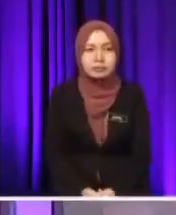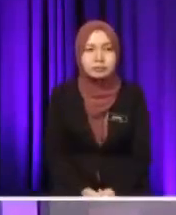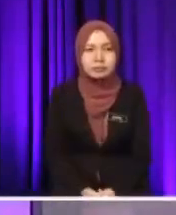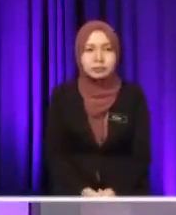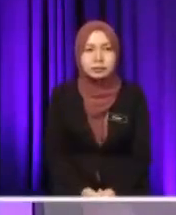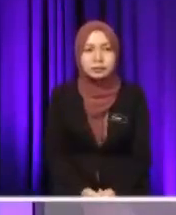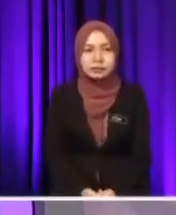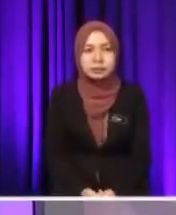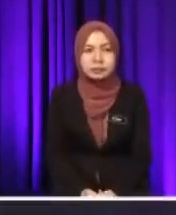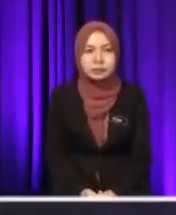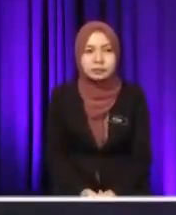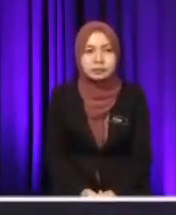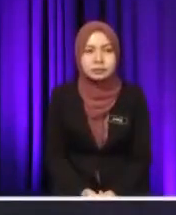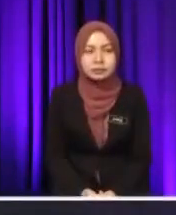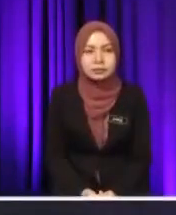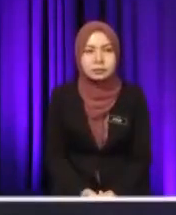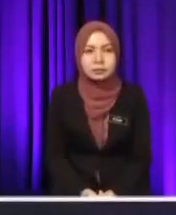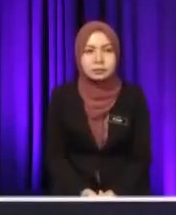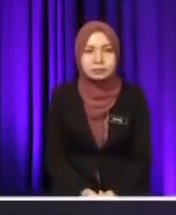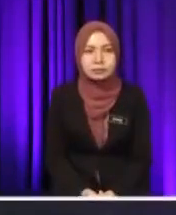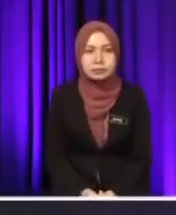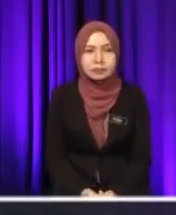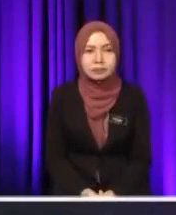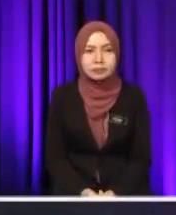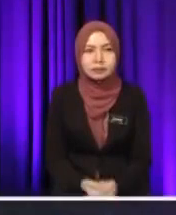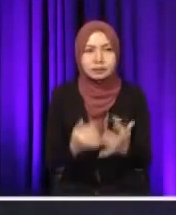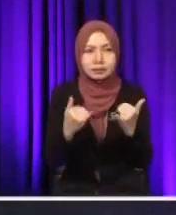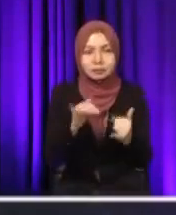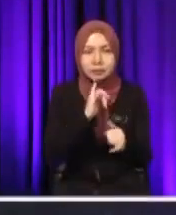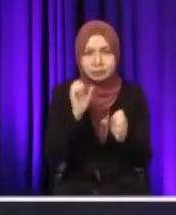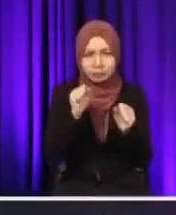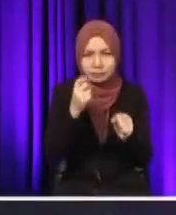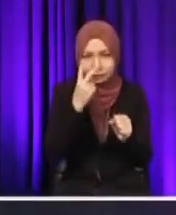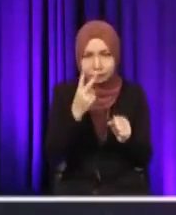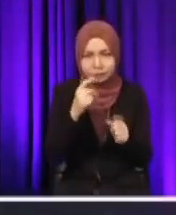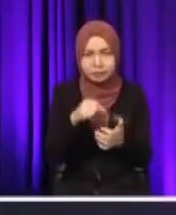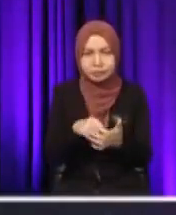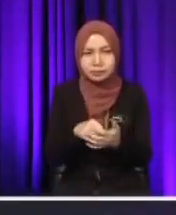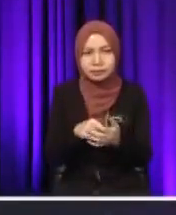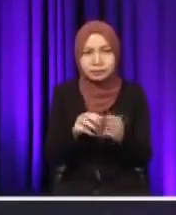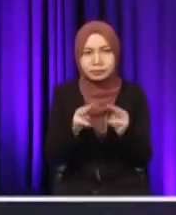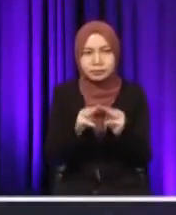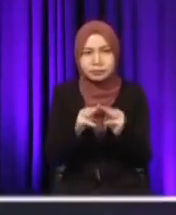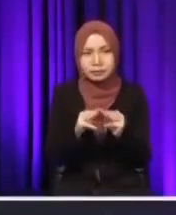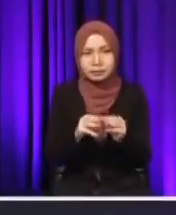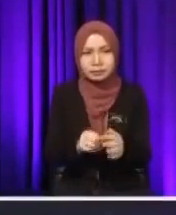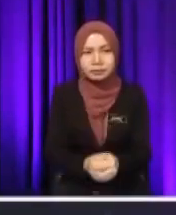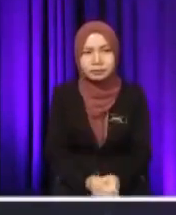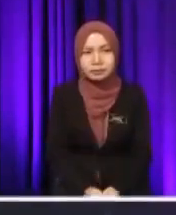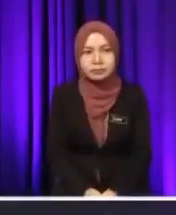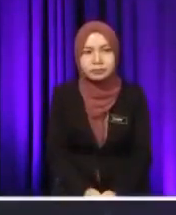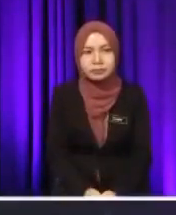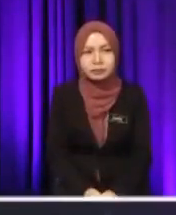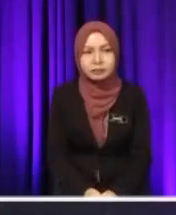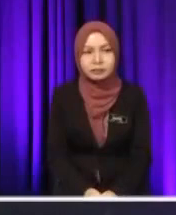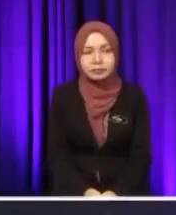boleh menghasilkan sabun tadi. Tapi saya boleh nampak dah dia semakin dia mencair. Betul. Jadi 5 ke 10 minit lah. Yes. Tapi saya tengok tak ada orang